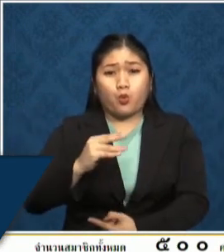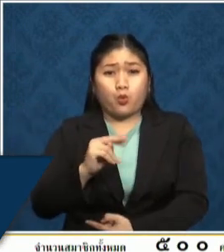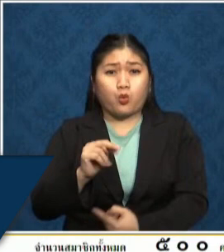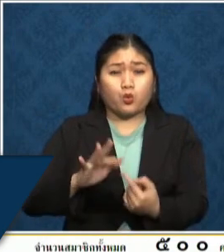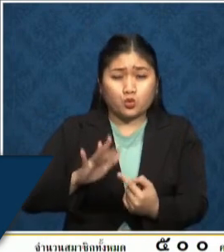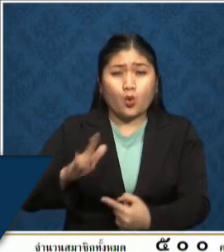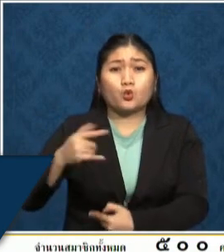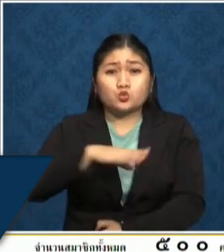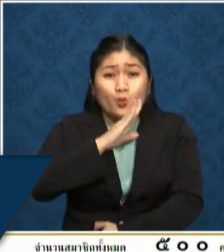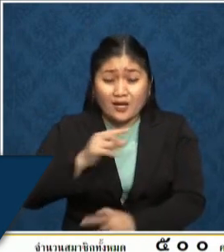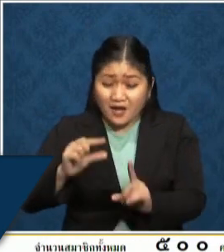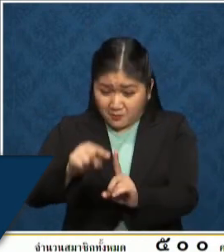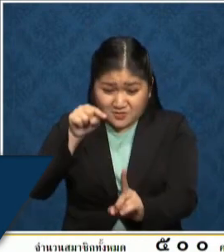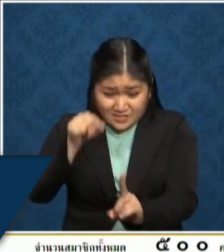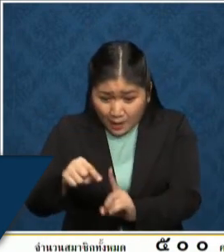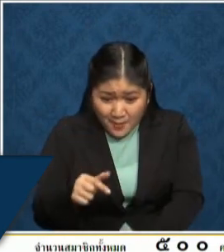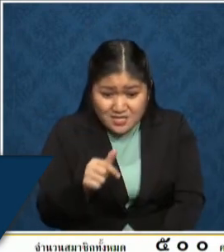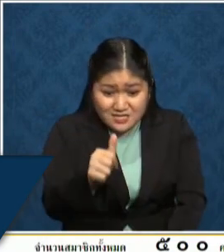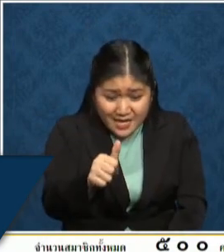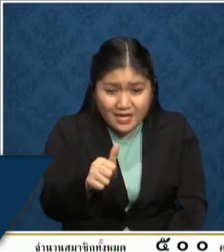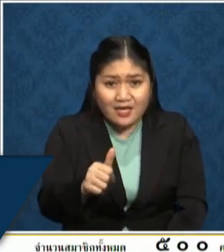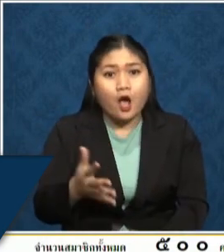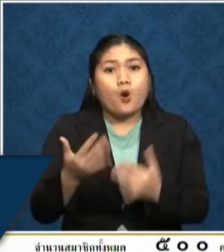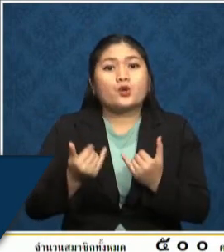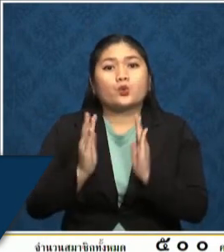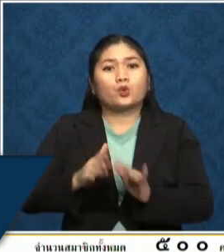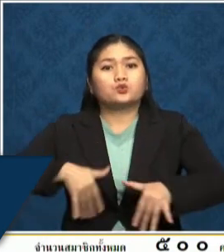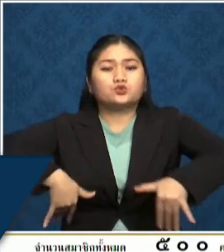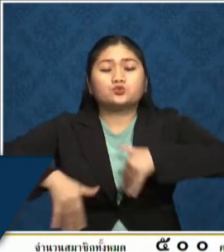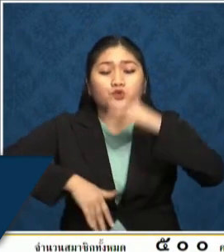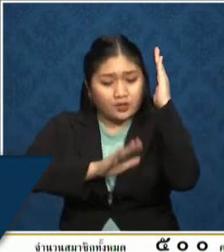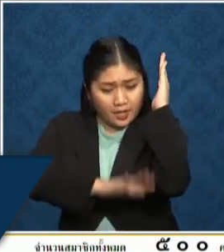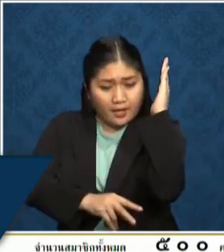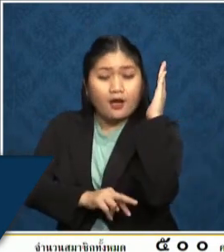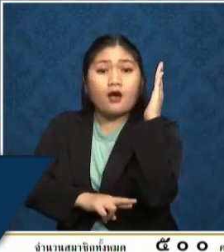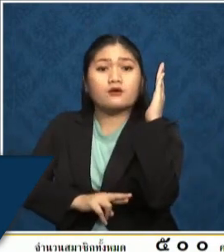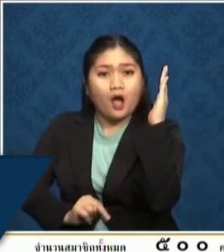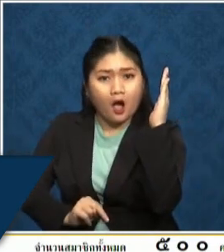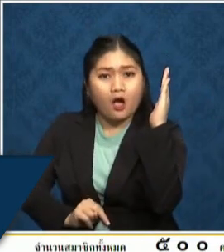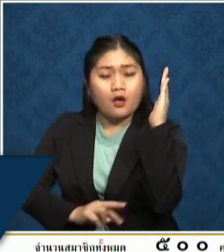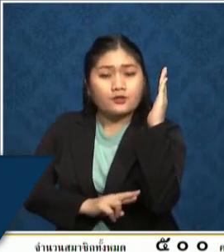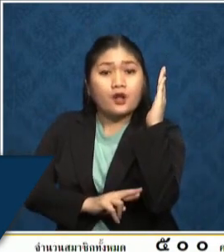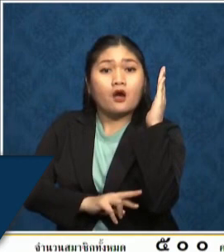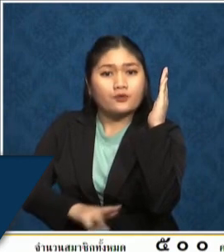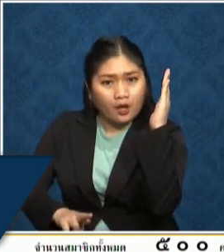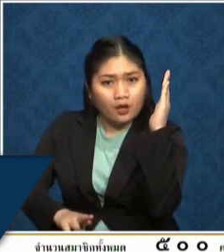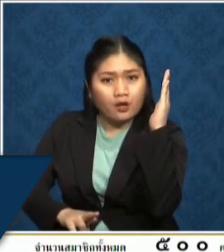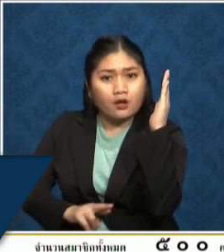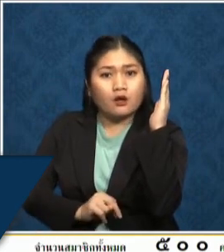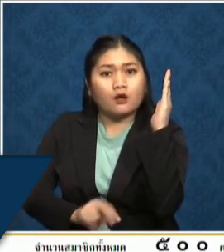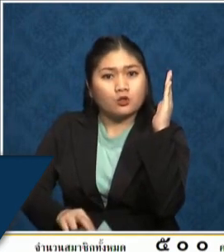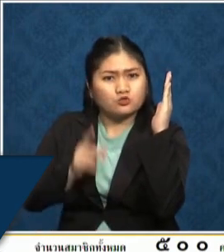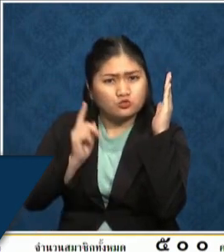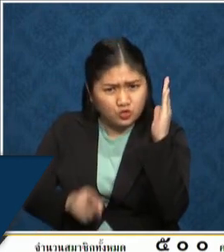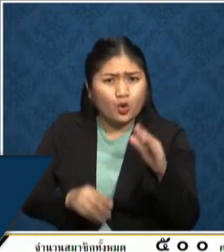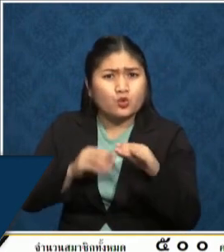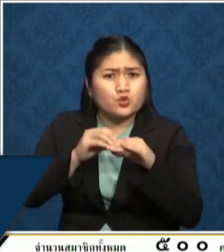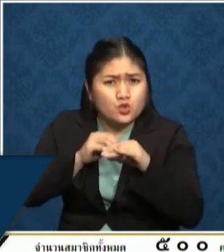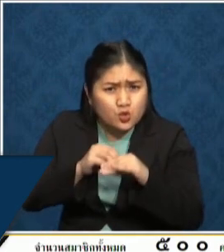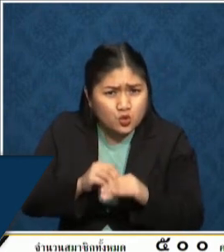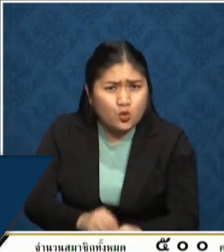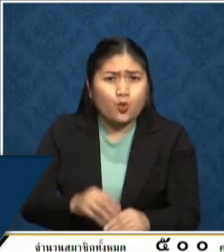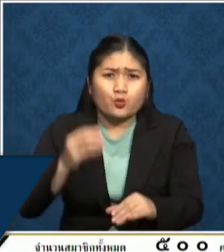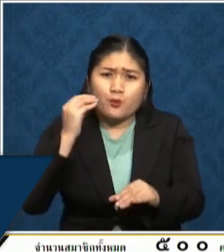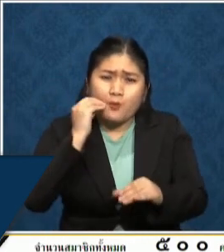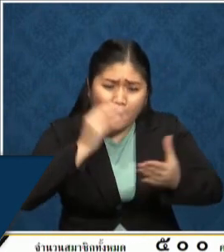ำสั่งนี้มันเวิรกวันนี้พี่น้องบ้านมูโนที่จัหดนราธิวาตเขาต้องมีที่อยู่อาศัยพื้น